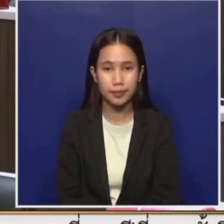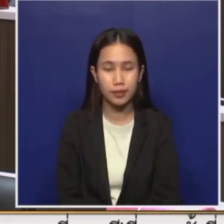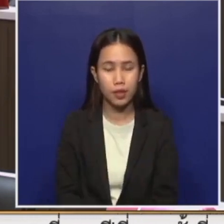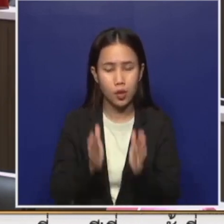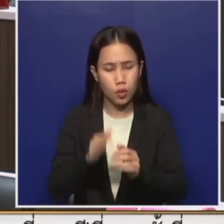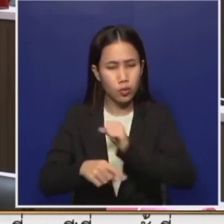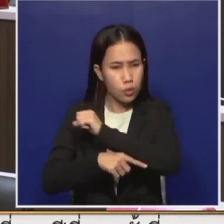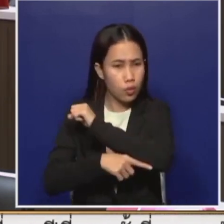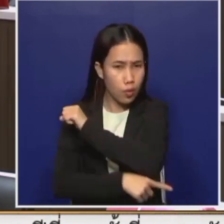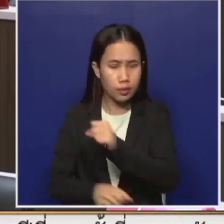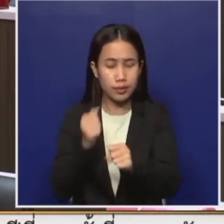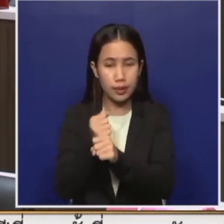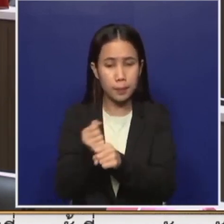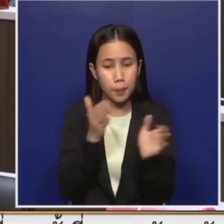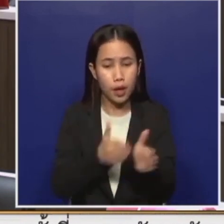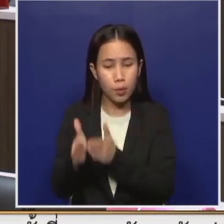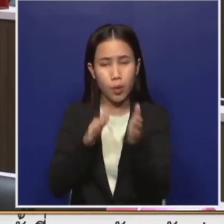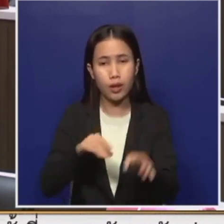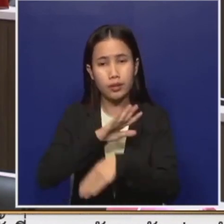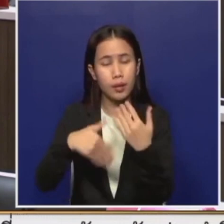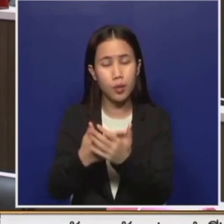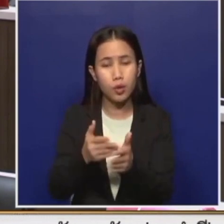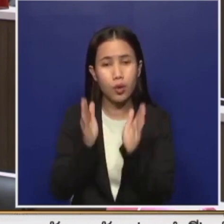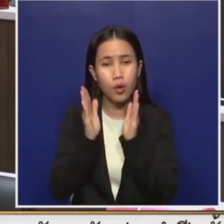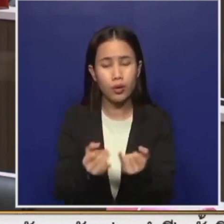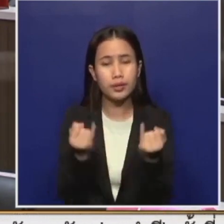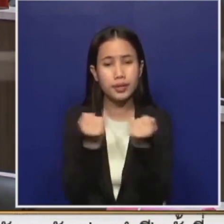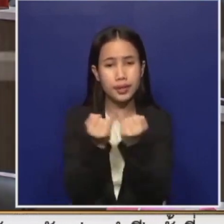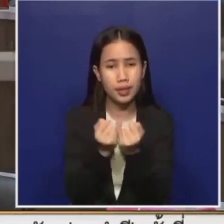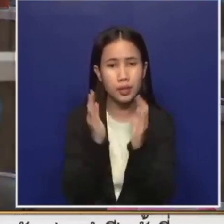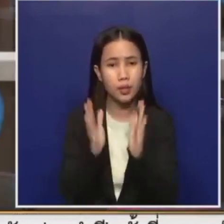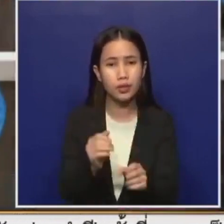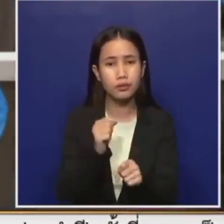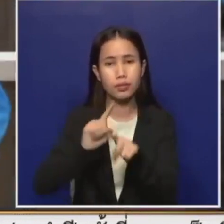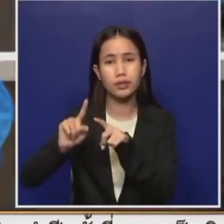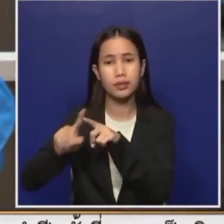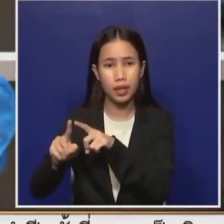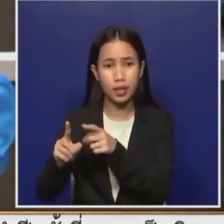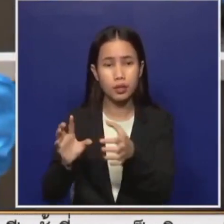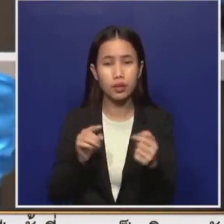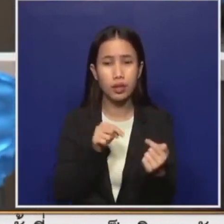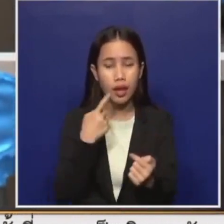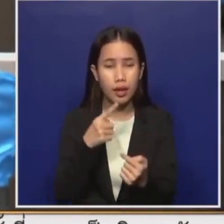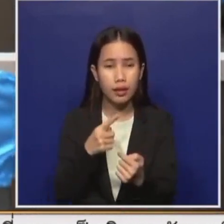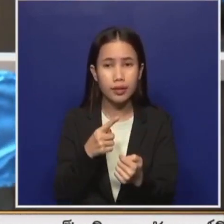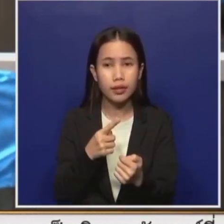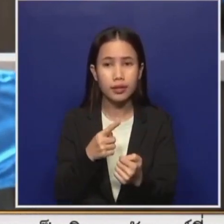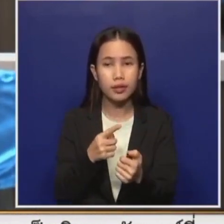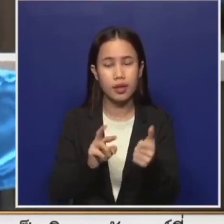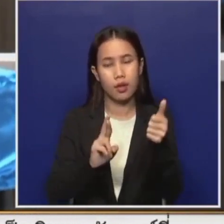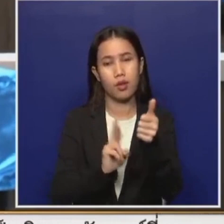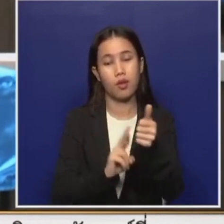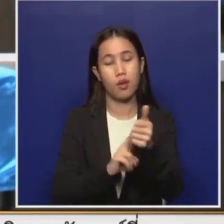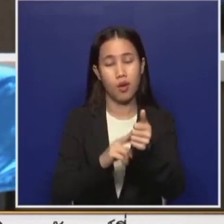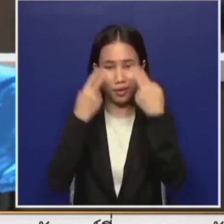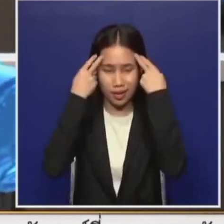หรออยในกระบวนการทั้งหมดเป็ผู้ใล้ชิดเป็นผู้ทมีความสัมพันธิ์กับตัวท่านรองในยฆรีเรั